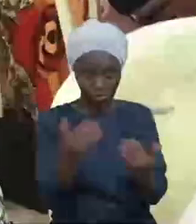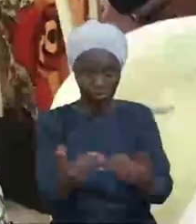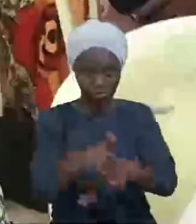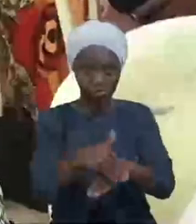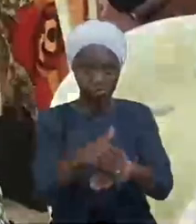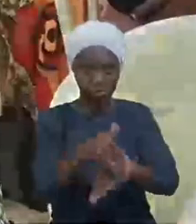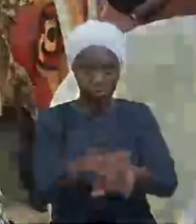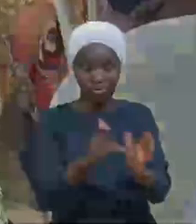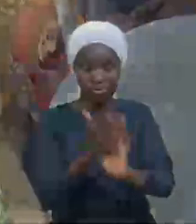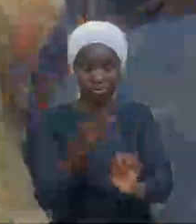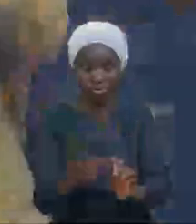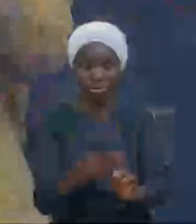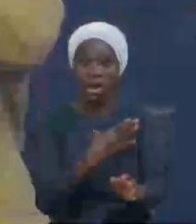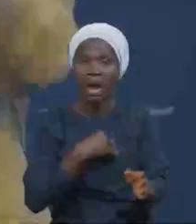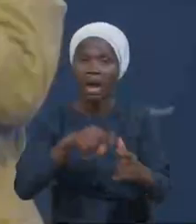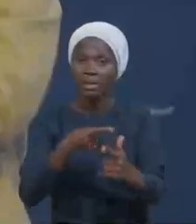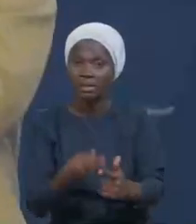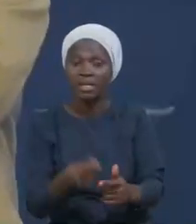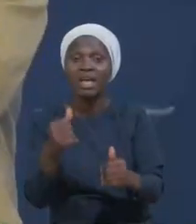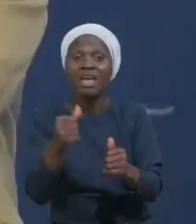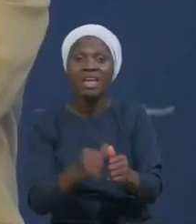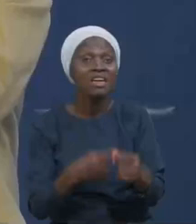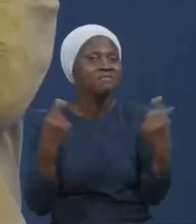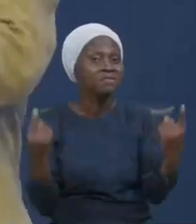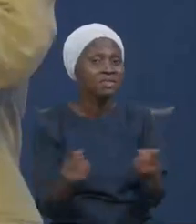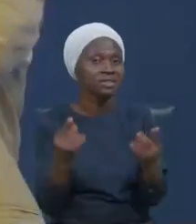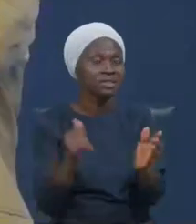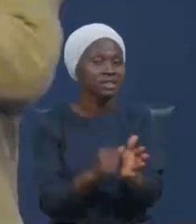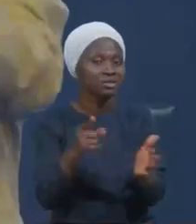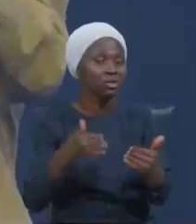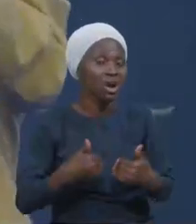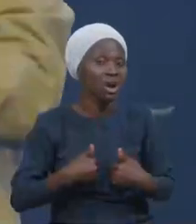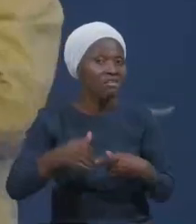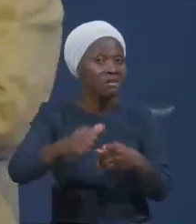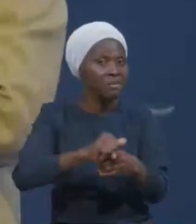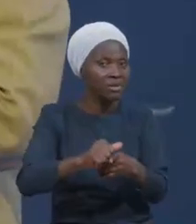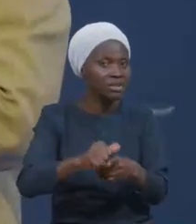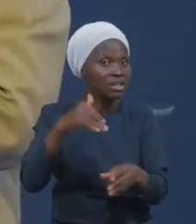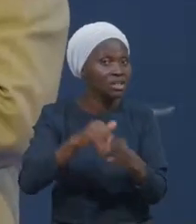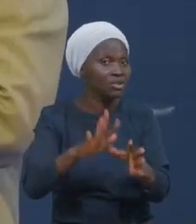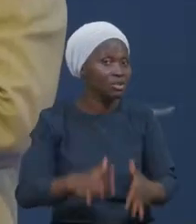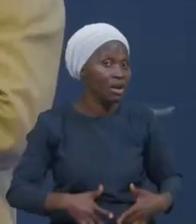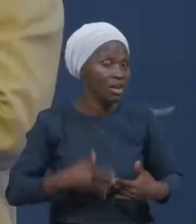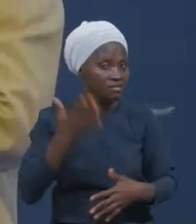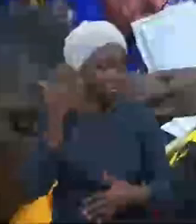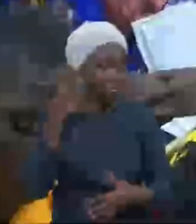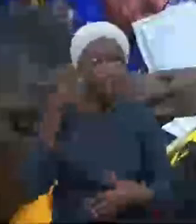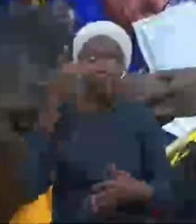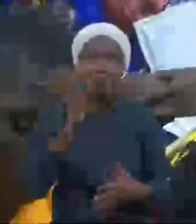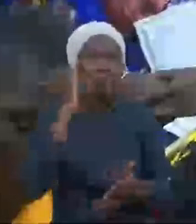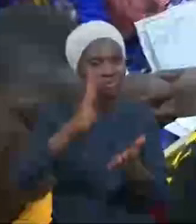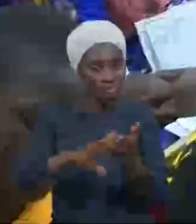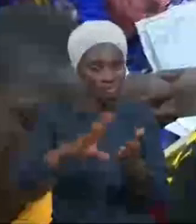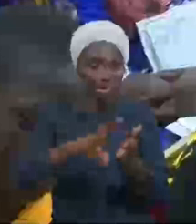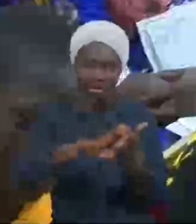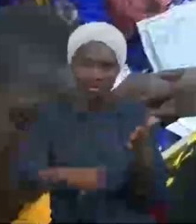Alors, tout péché que tu as jamais commis dans ta vie, Dieu va tout effacer. Il